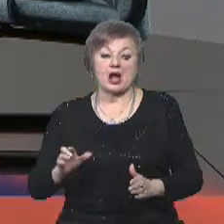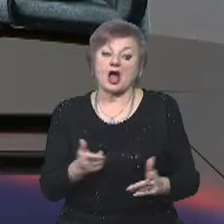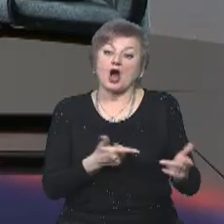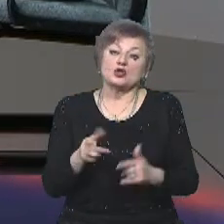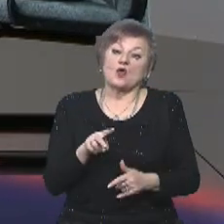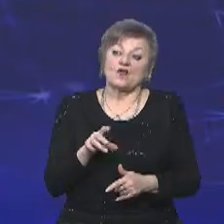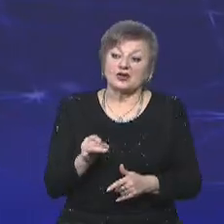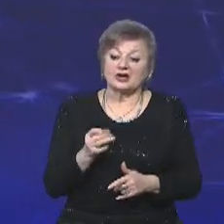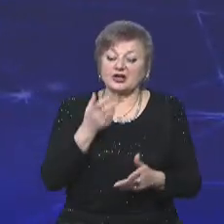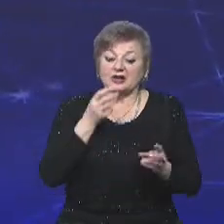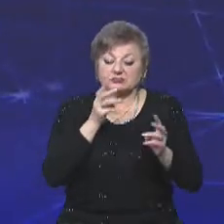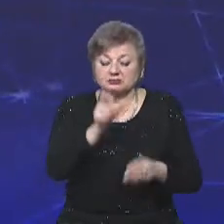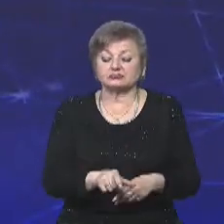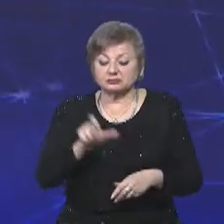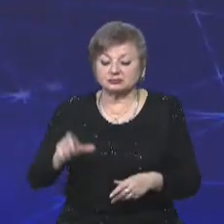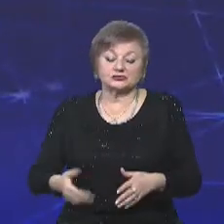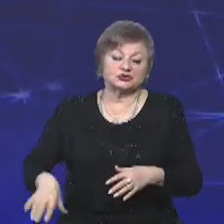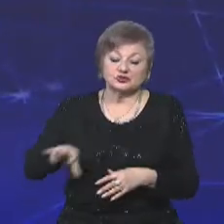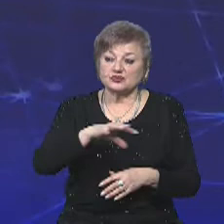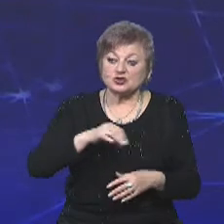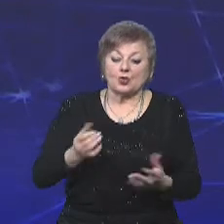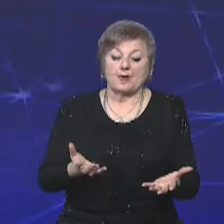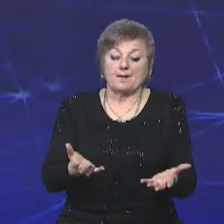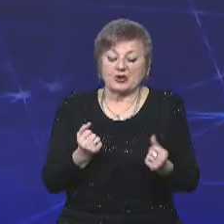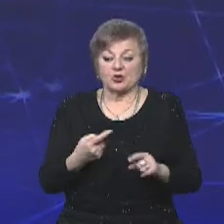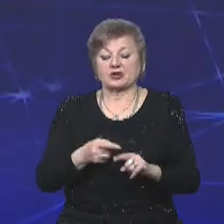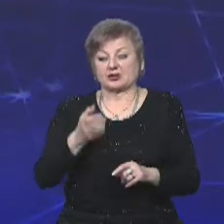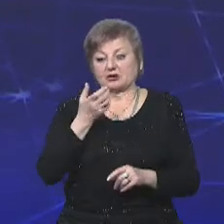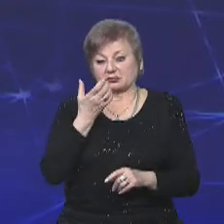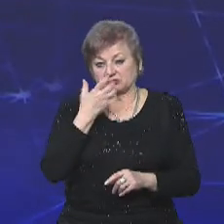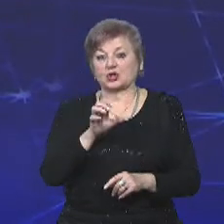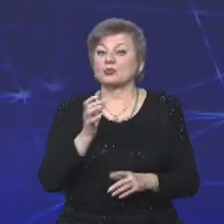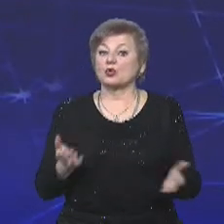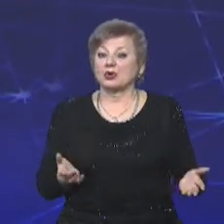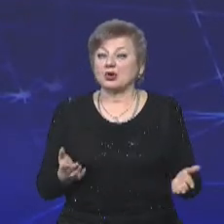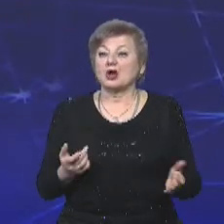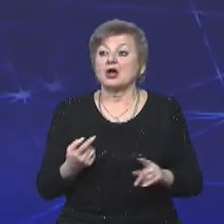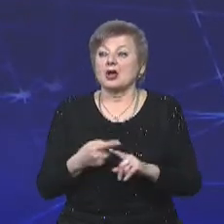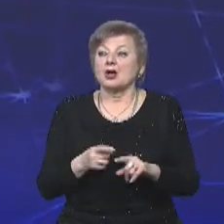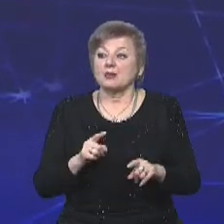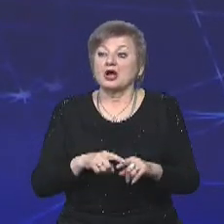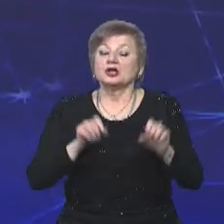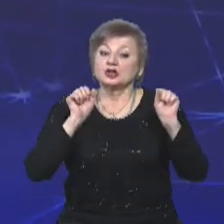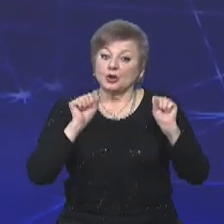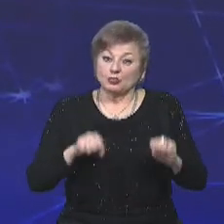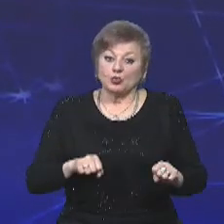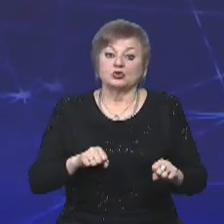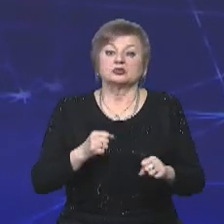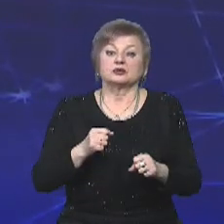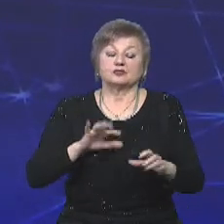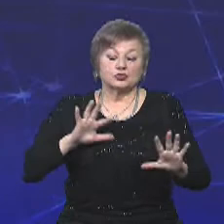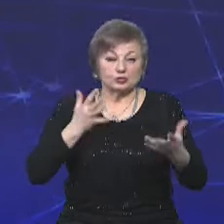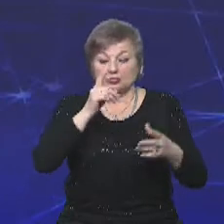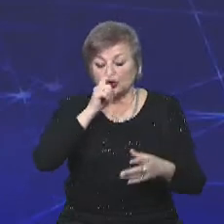ли отопительная система к приему этого теплоносителя. Все это вместе может привести как бы к разрушающим